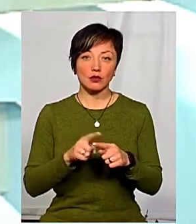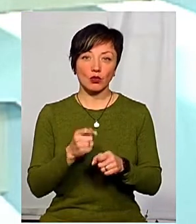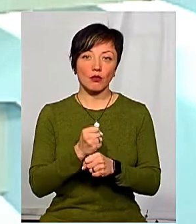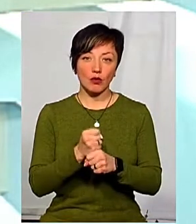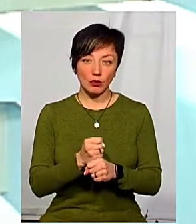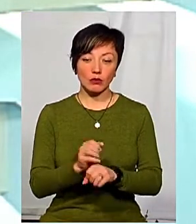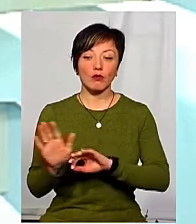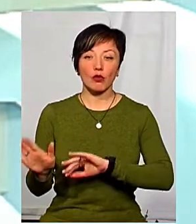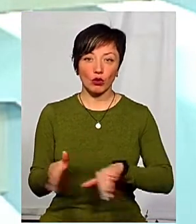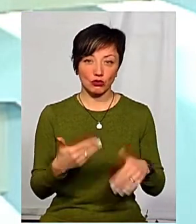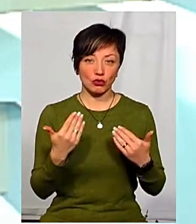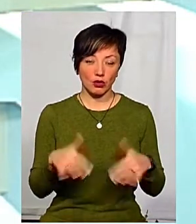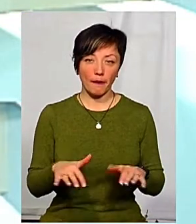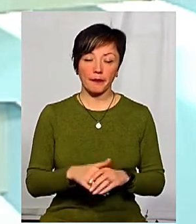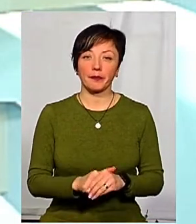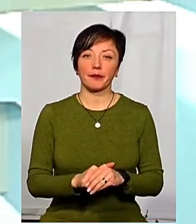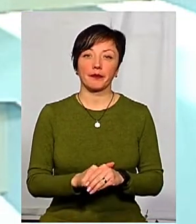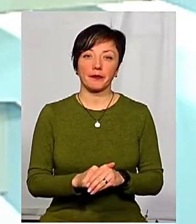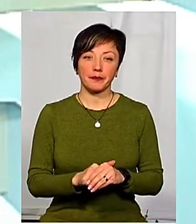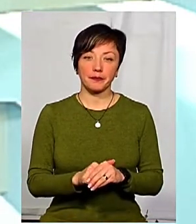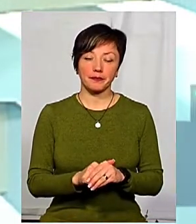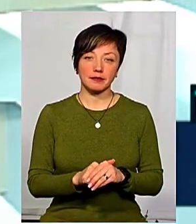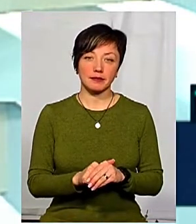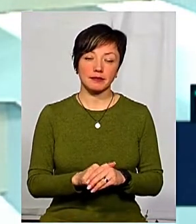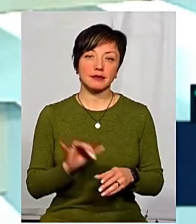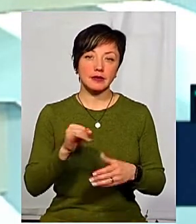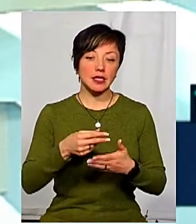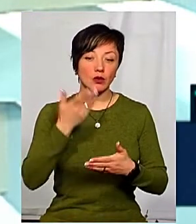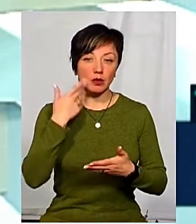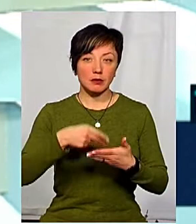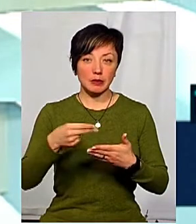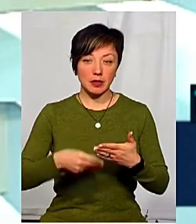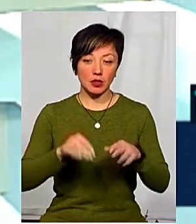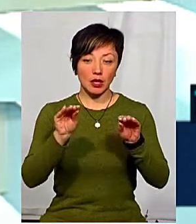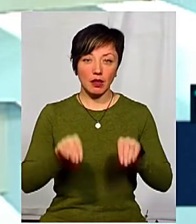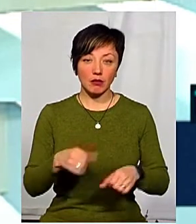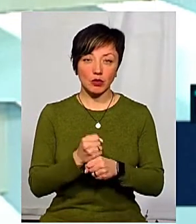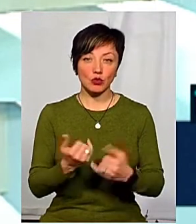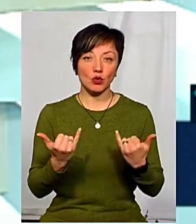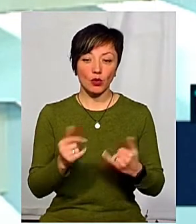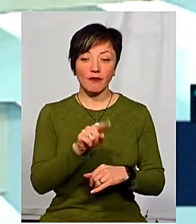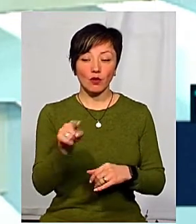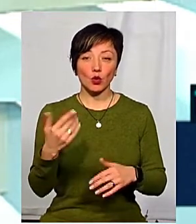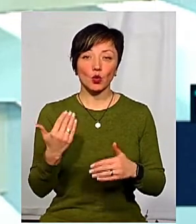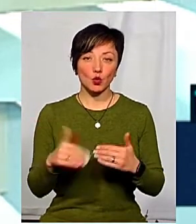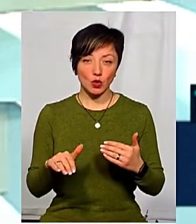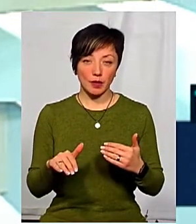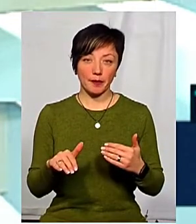роботу пройшла. Пройшла і підписуючи декларації, працюючи сьогодні, вони вже